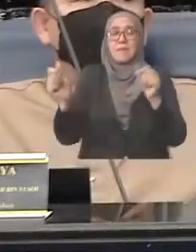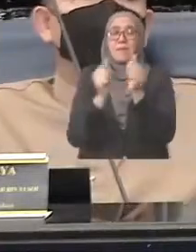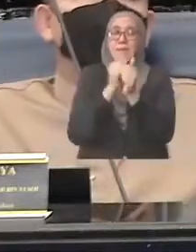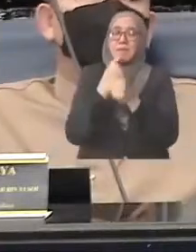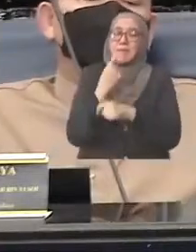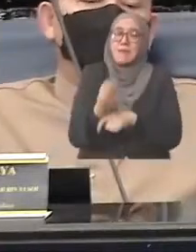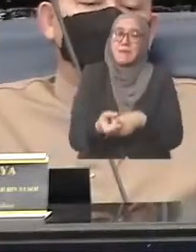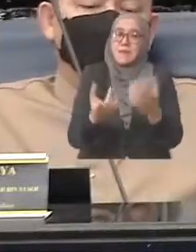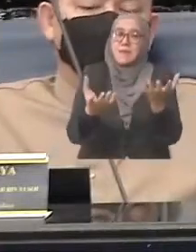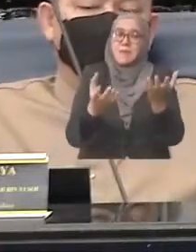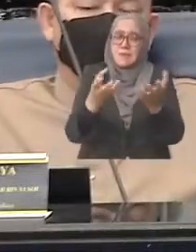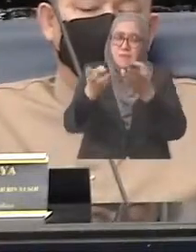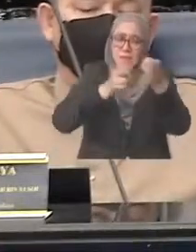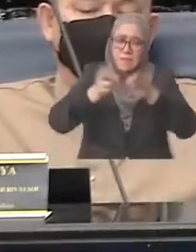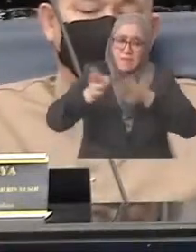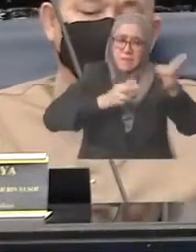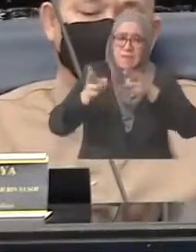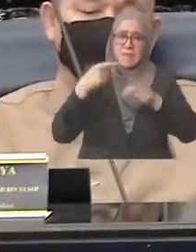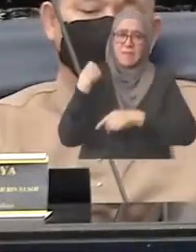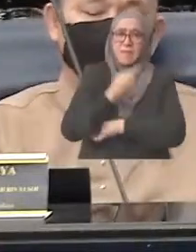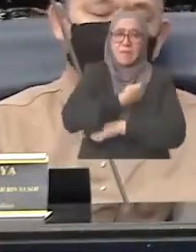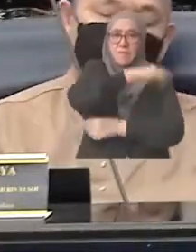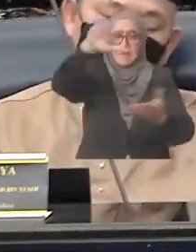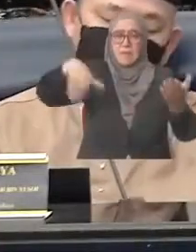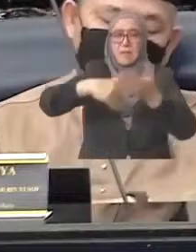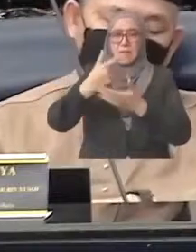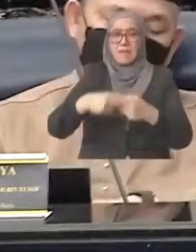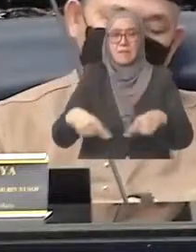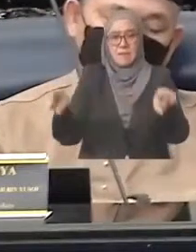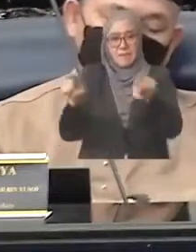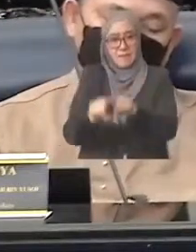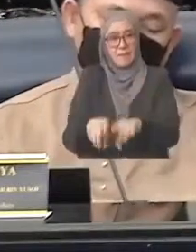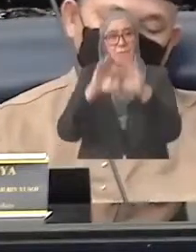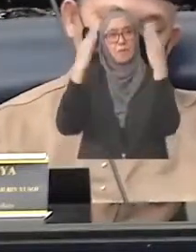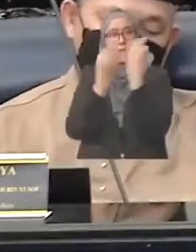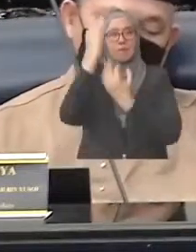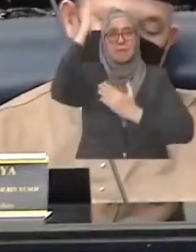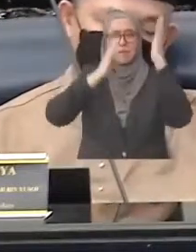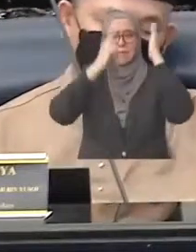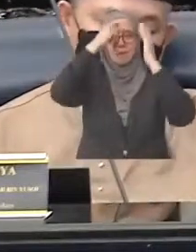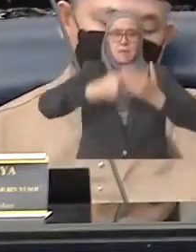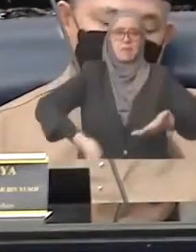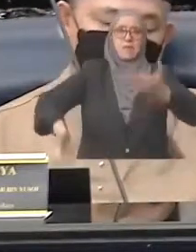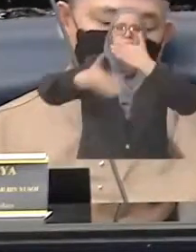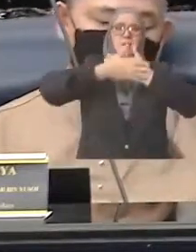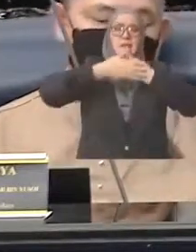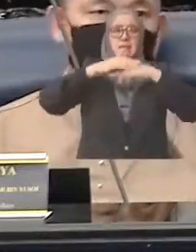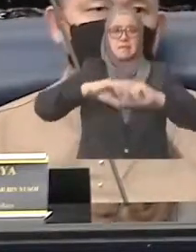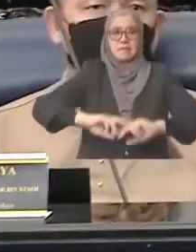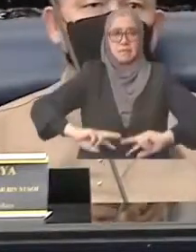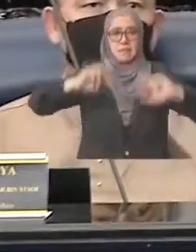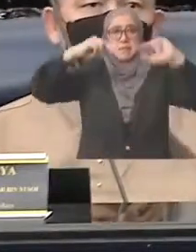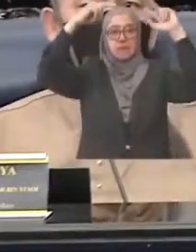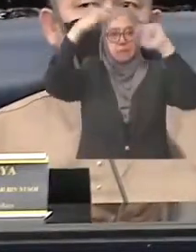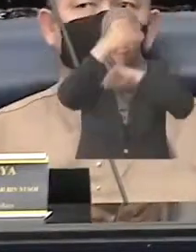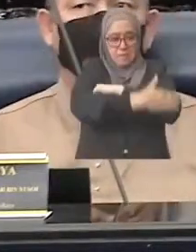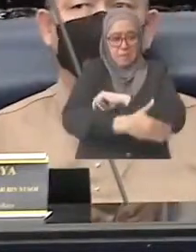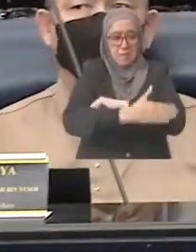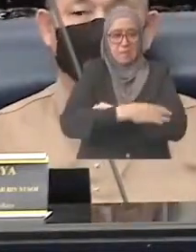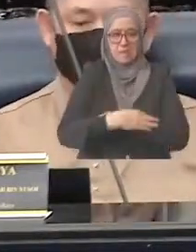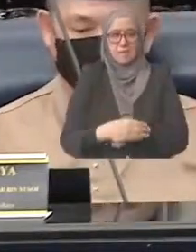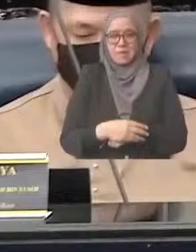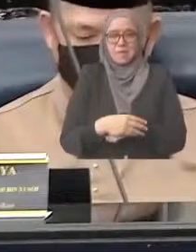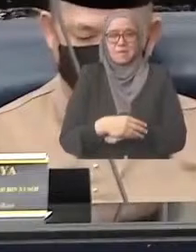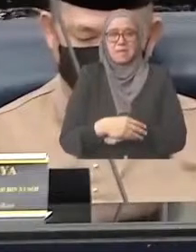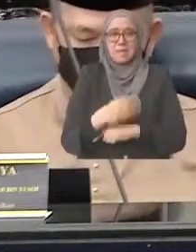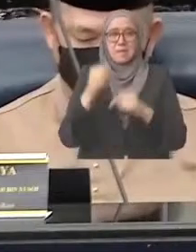sebagai sebuah keluarga Malaysia untuk bangkit semula memulih negara maka untuk